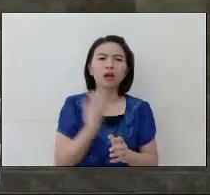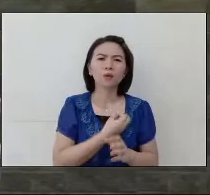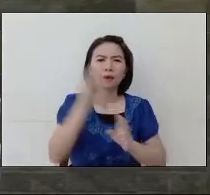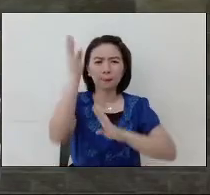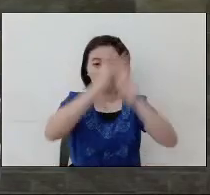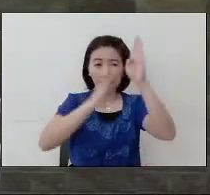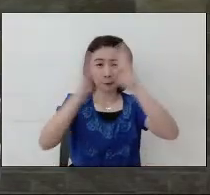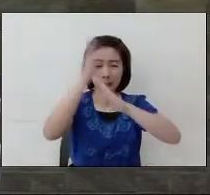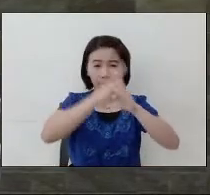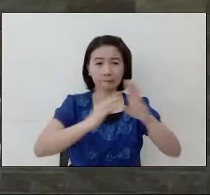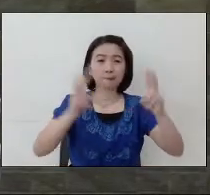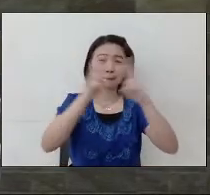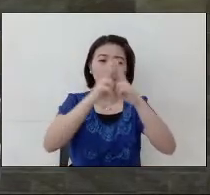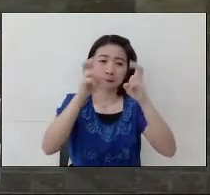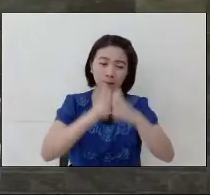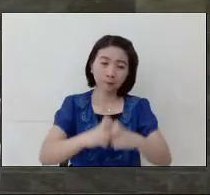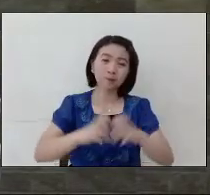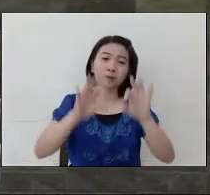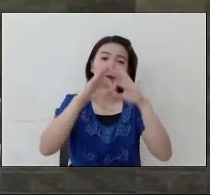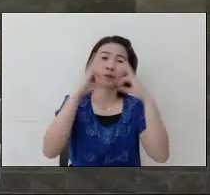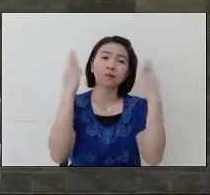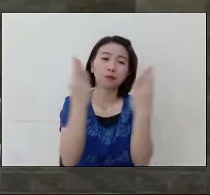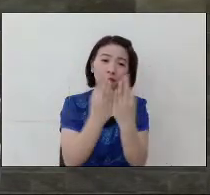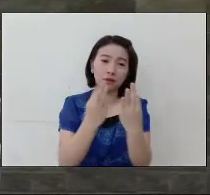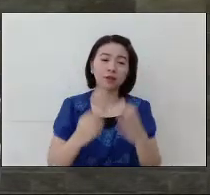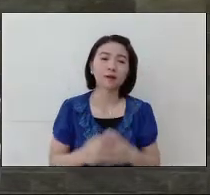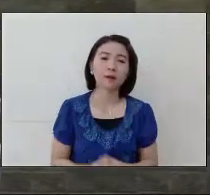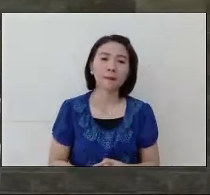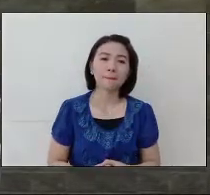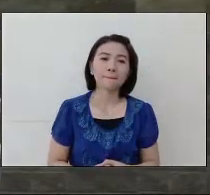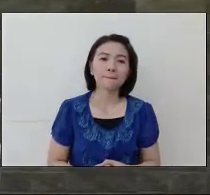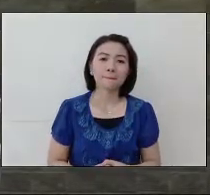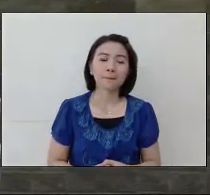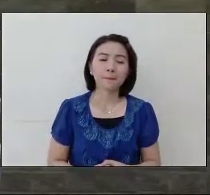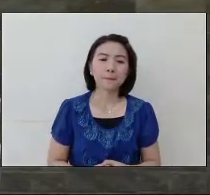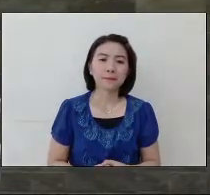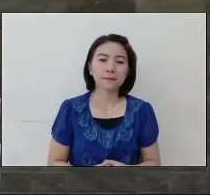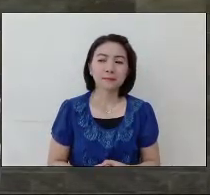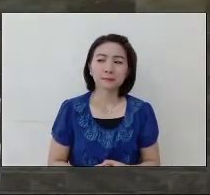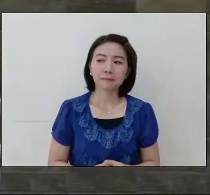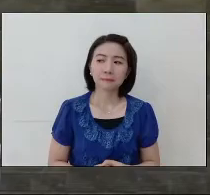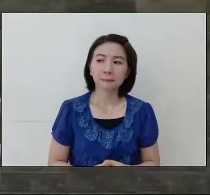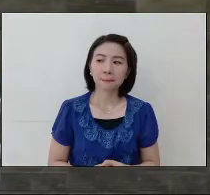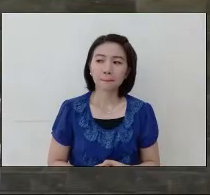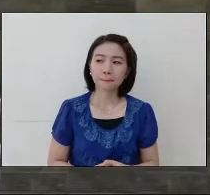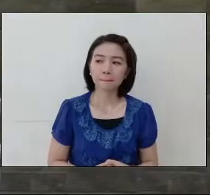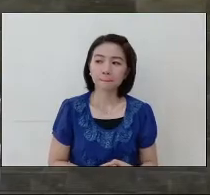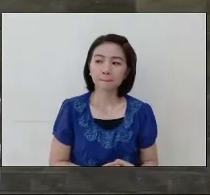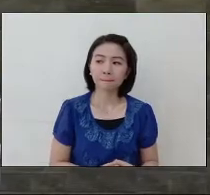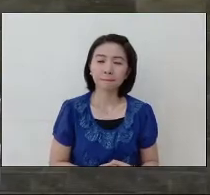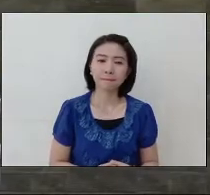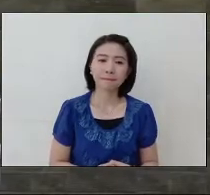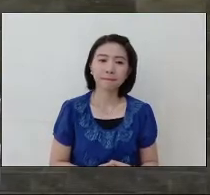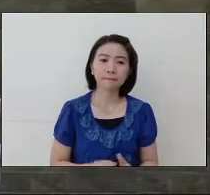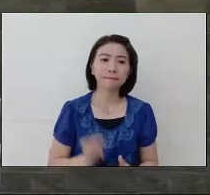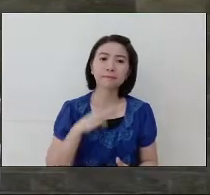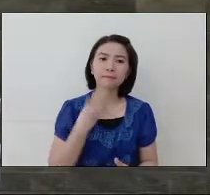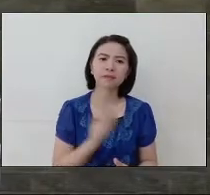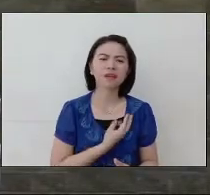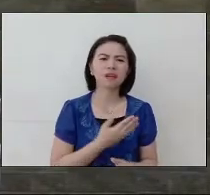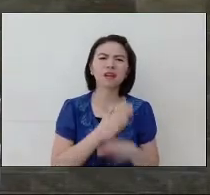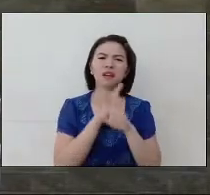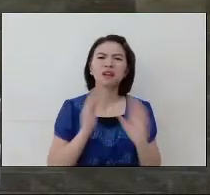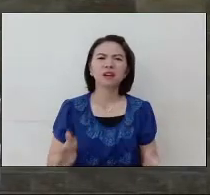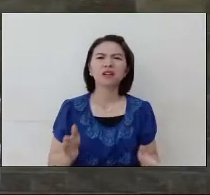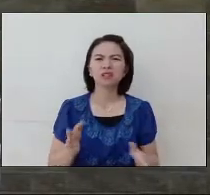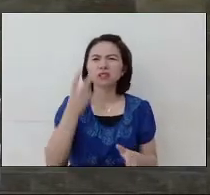in our family, I'm talking, because this is a family matter, mga kapatid, even the family, hindi po natin napapansin na ang problema